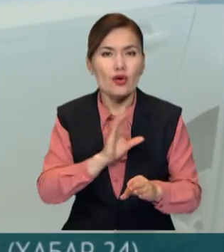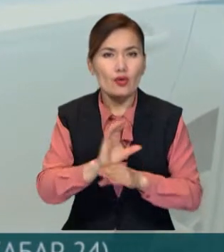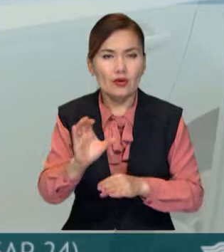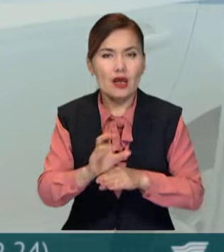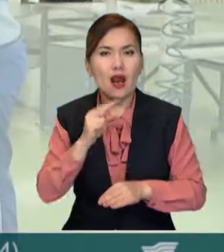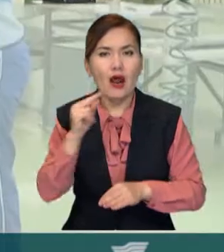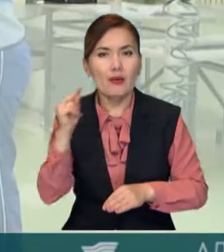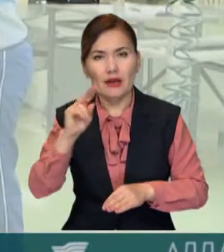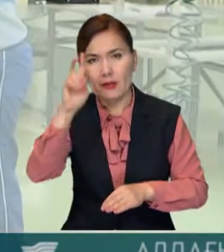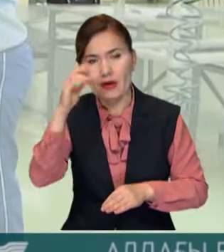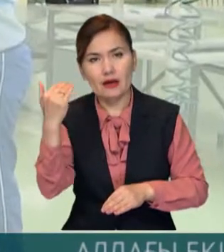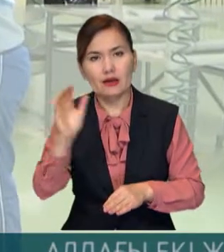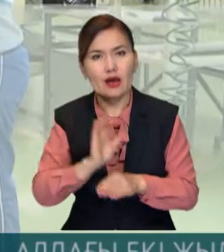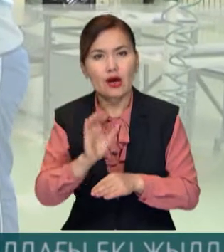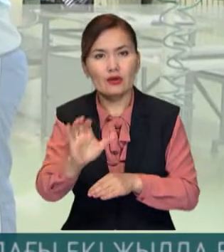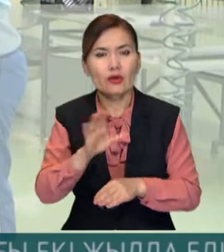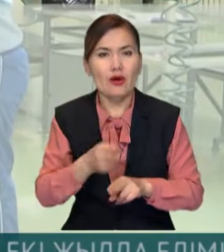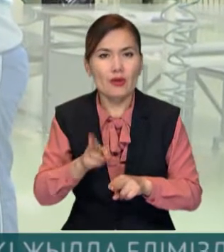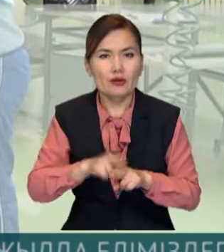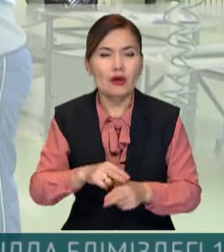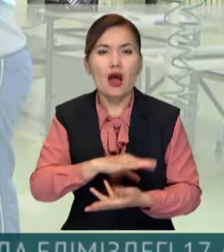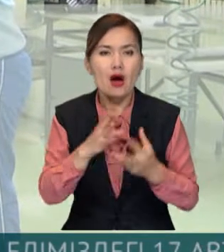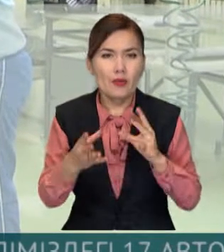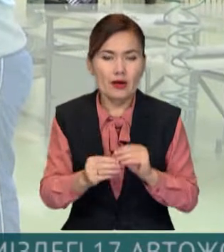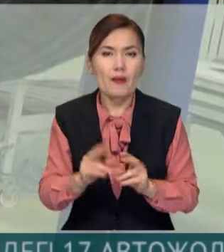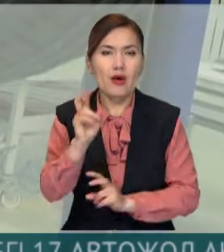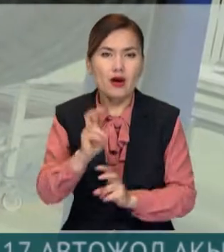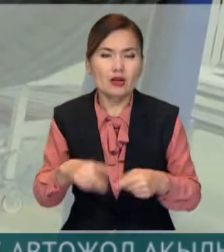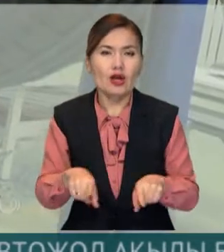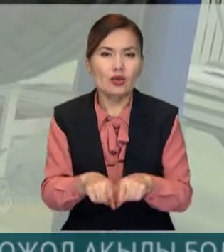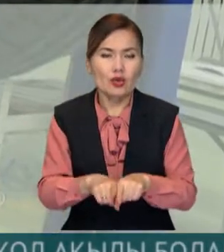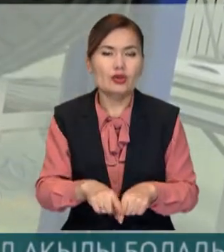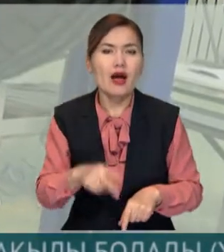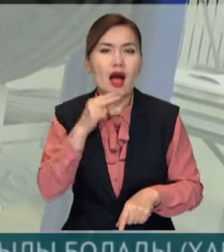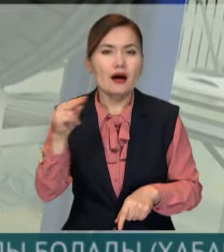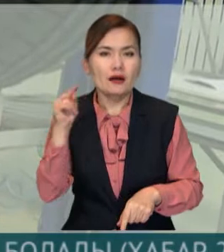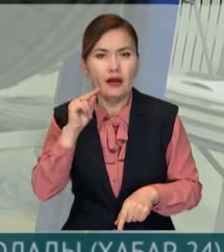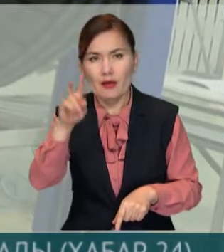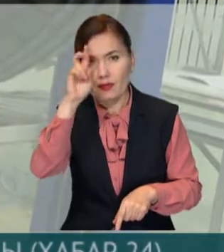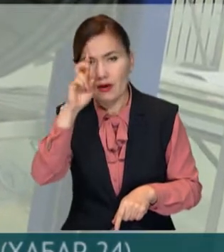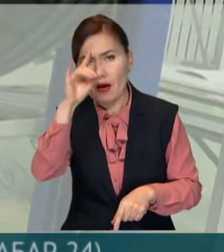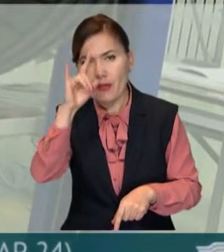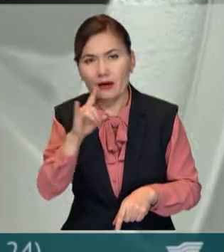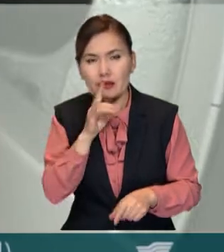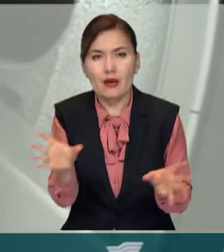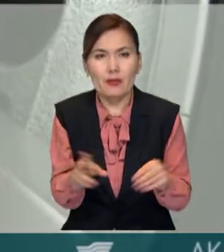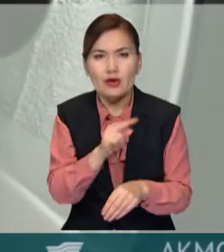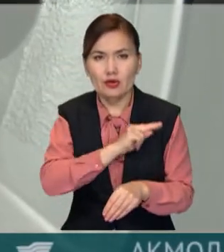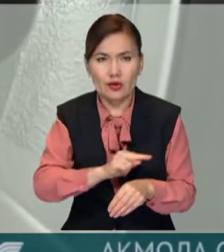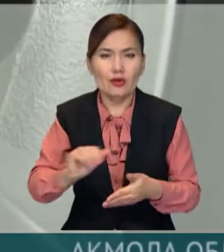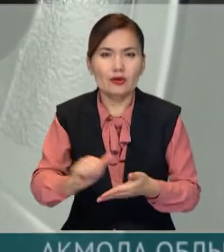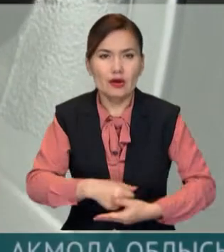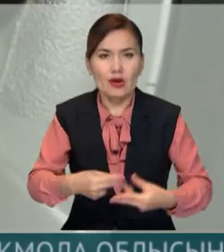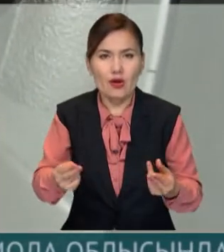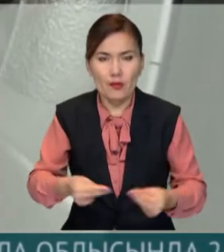орталығындағы сорғы және ілмекті жабдықтар шығарумен айналысатын кәсіпорында көрші елдермен іскерлік байланысты күшейтуге мүдделі. Сондықтан